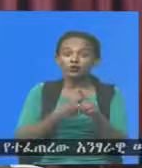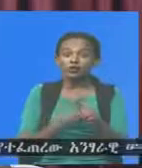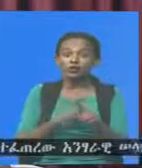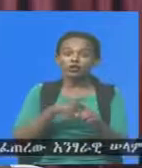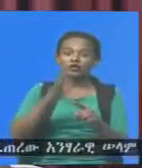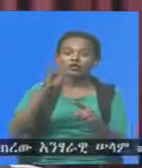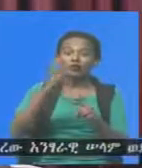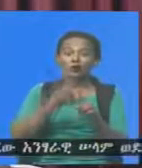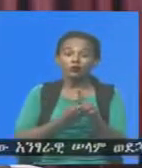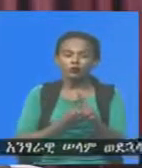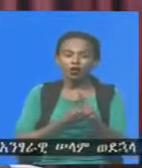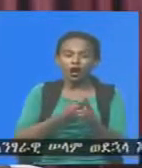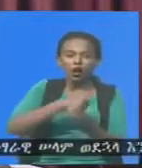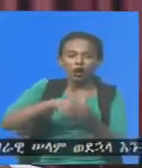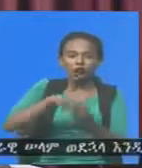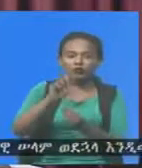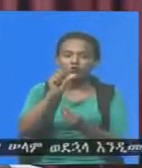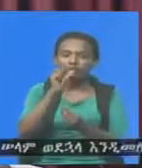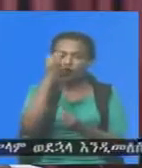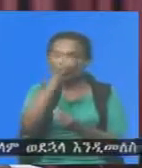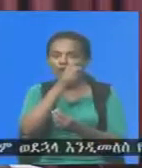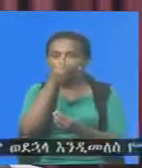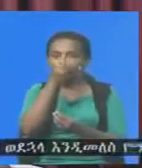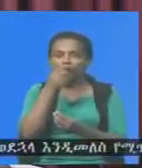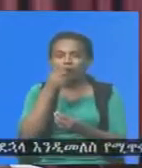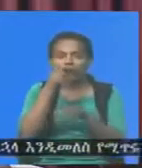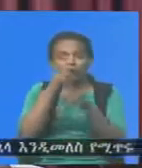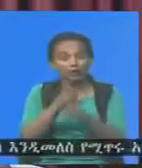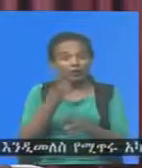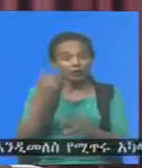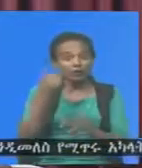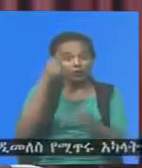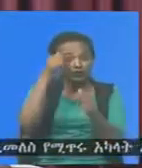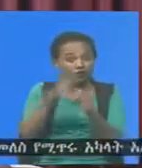ገደማ ትንሿ ኢትዮጵያ ብለን አክብረን ነበር ታስተውሳላችሁ።